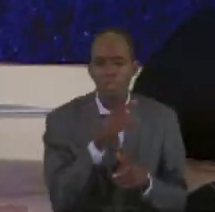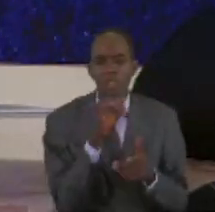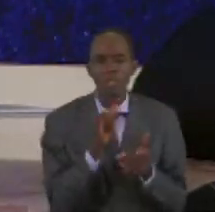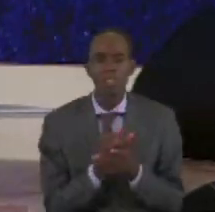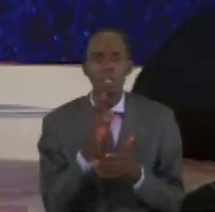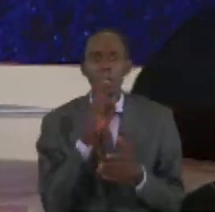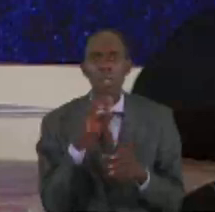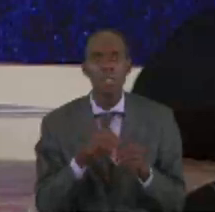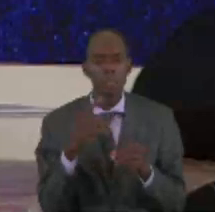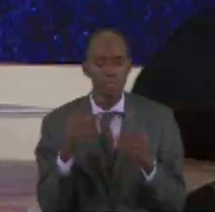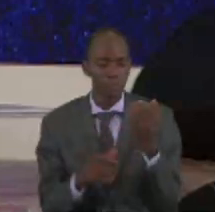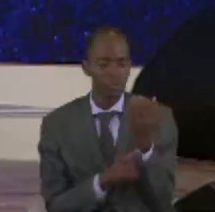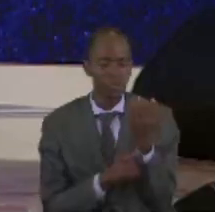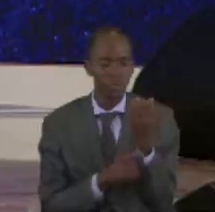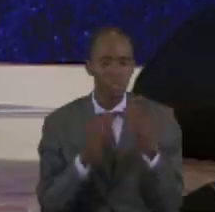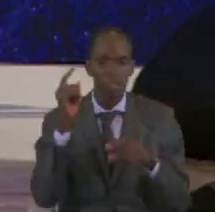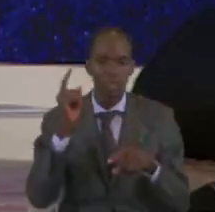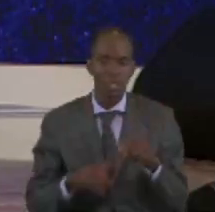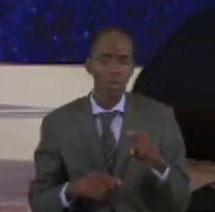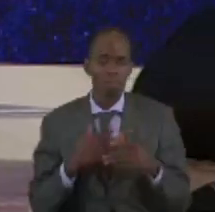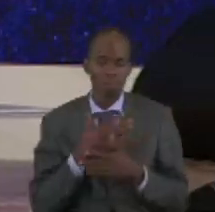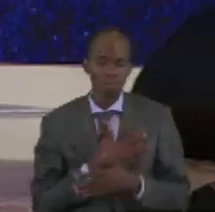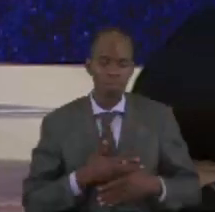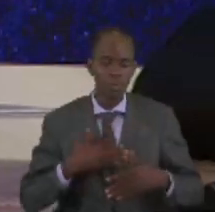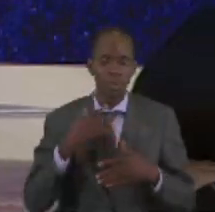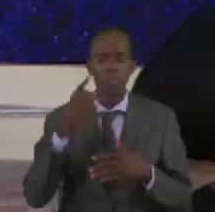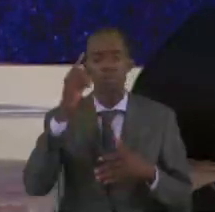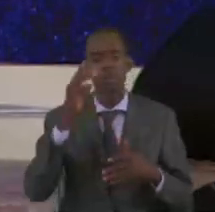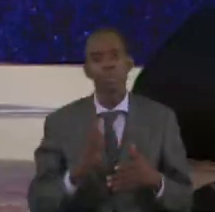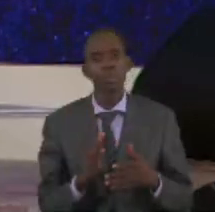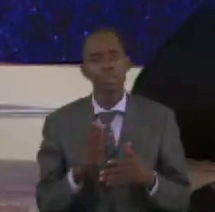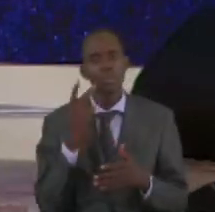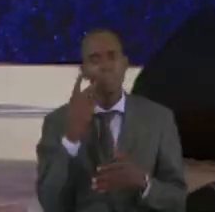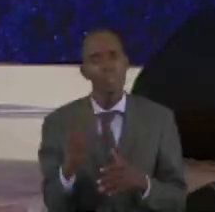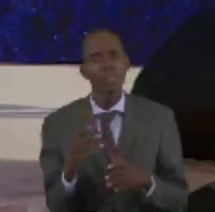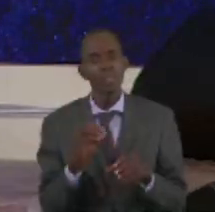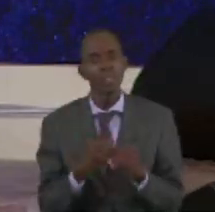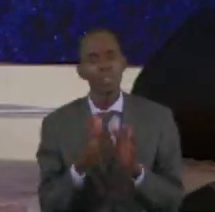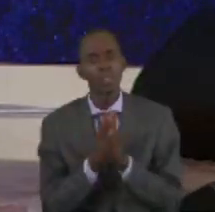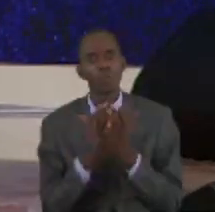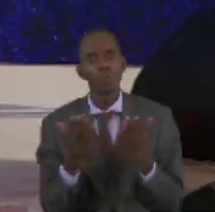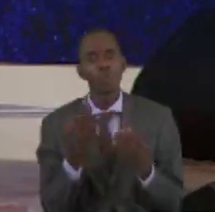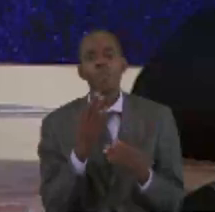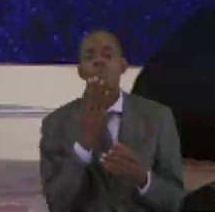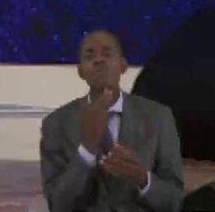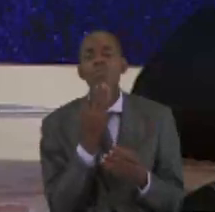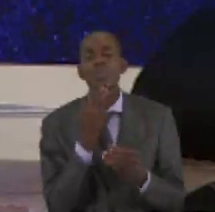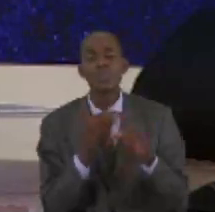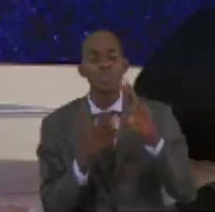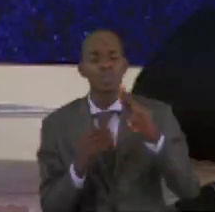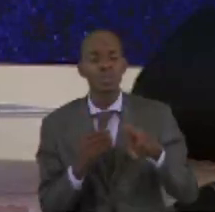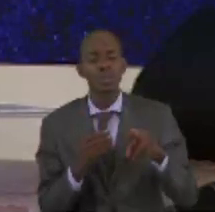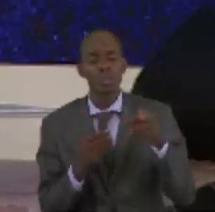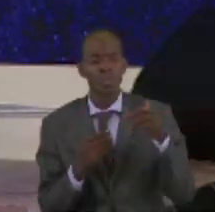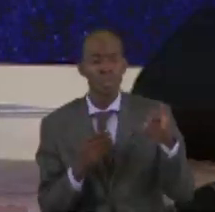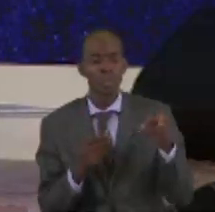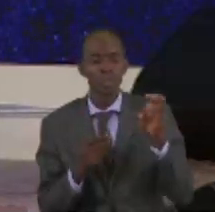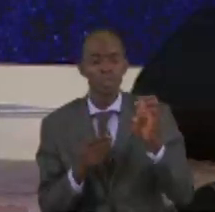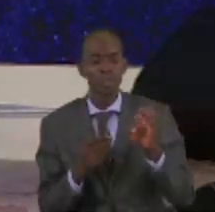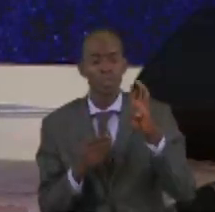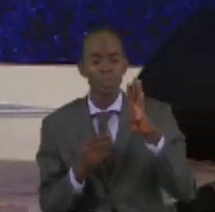Or, ceux qui vivent selon la chair ne sauraient plaire à Dieu. Voyons. Hébreux